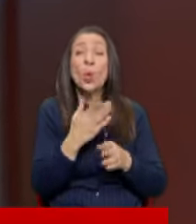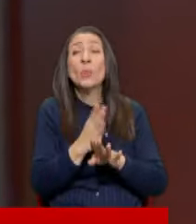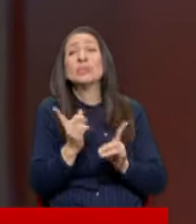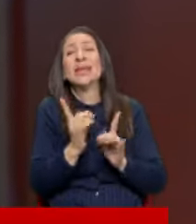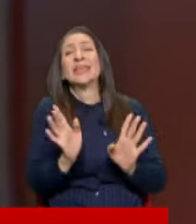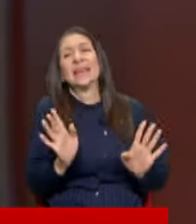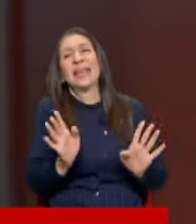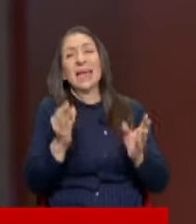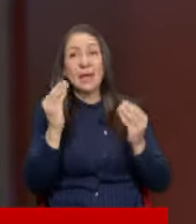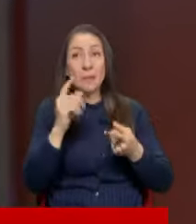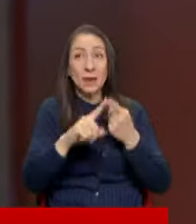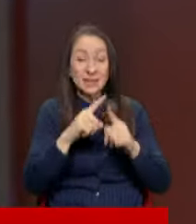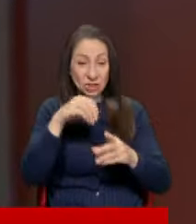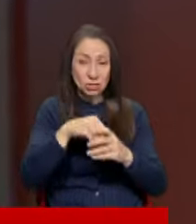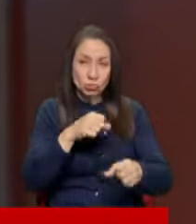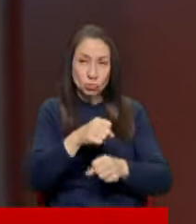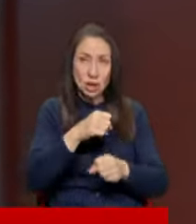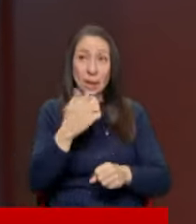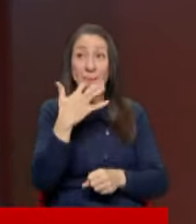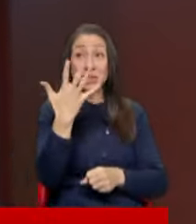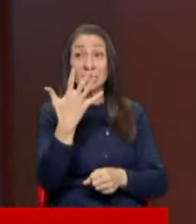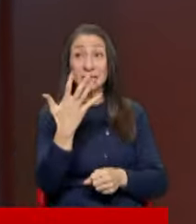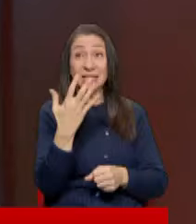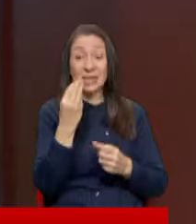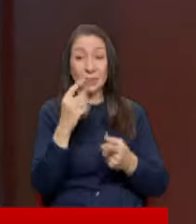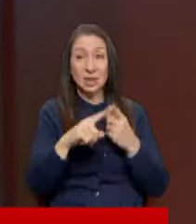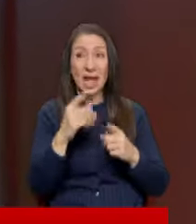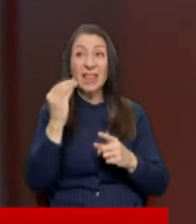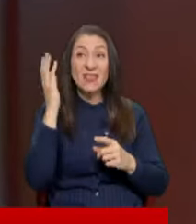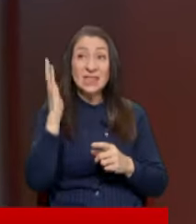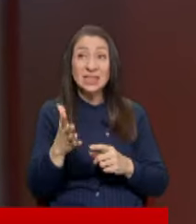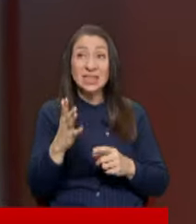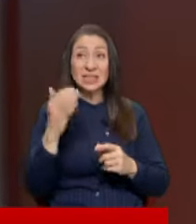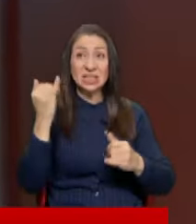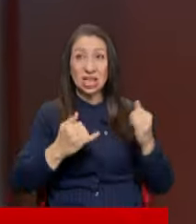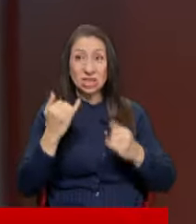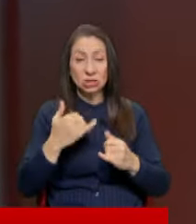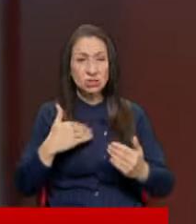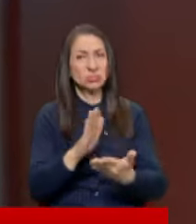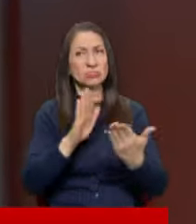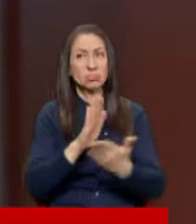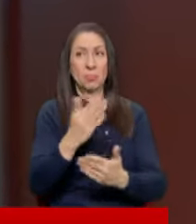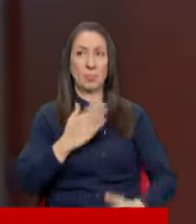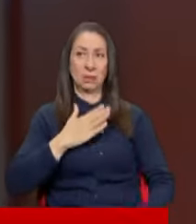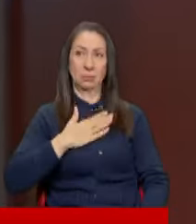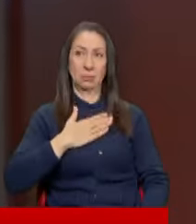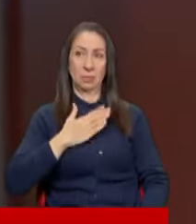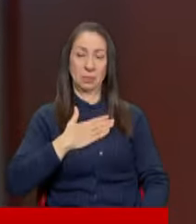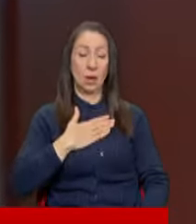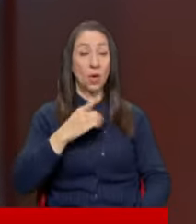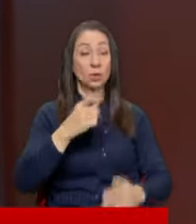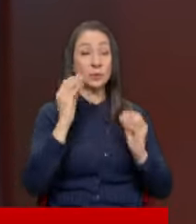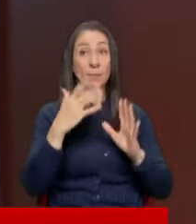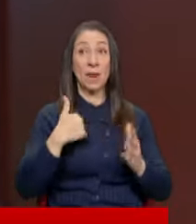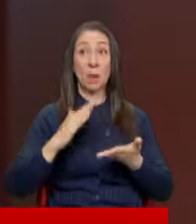değildir iyi parti için mücadele etmiş 5 yıl bakın iyi Parti'ye en fazla tartışan karşı karşıya gelen benim oradakilerin